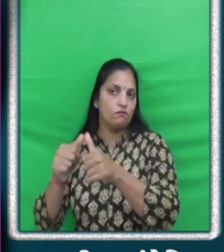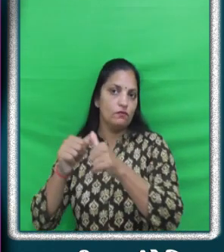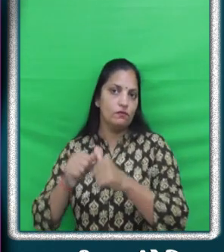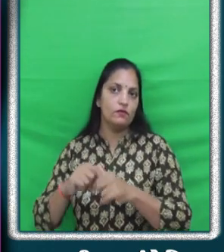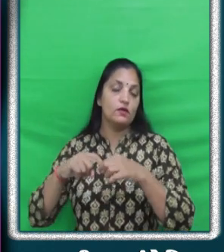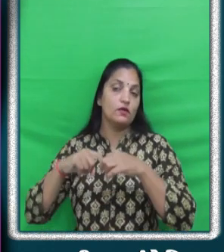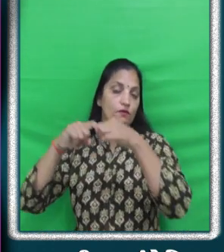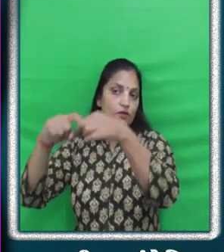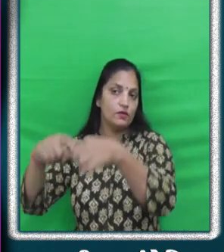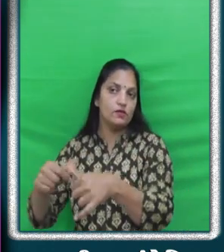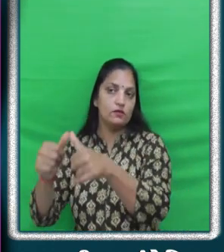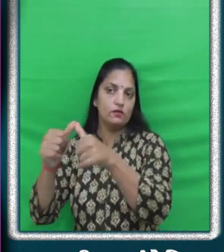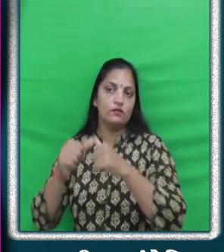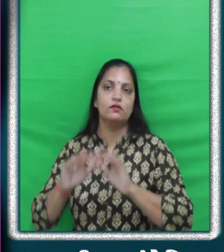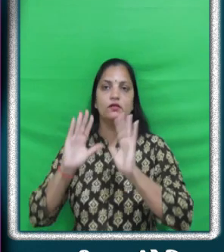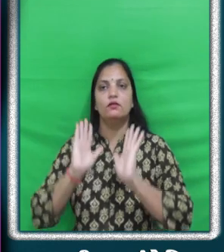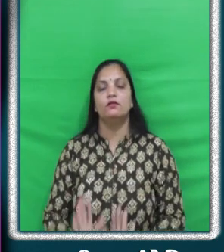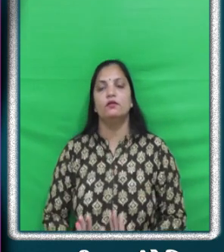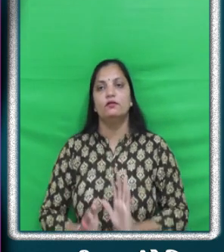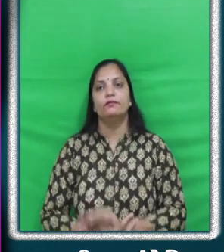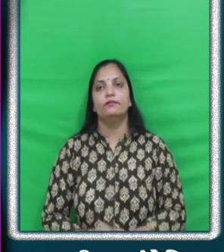છે.